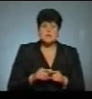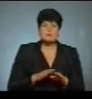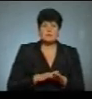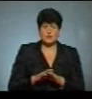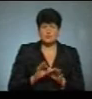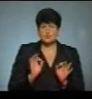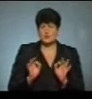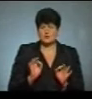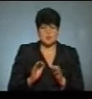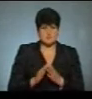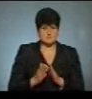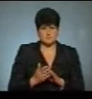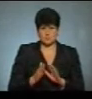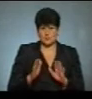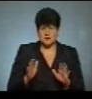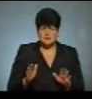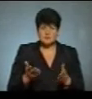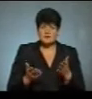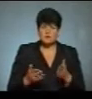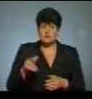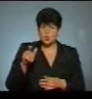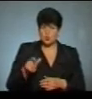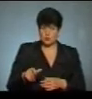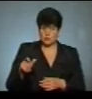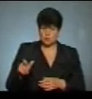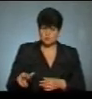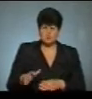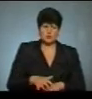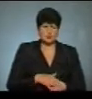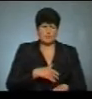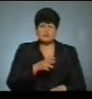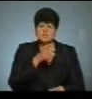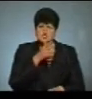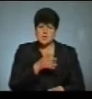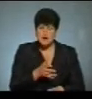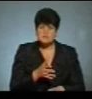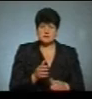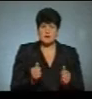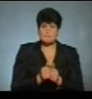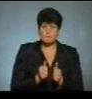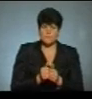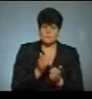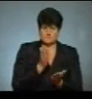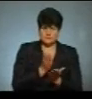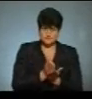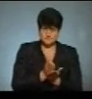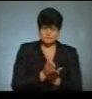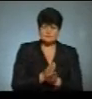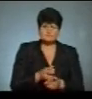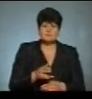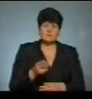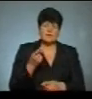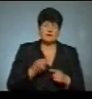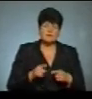нормальна ситуація. Тобто, якщо люди тривалий час поряд знаходяться, зазвичай